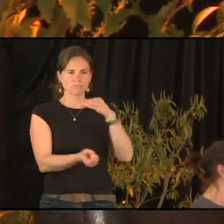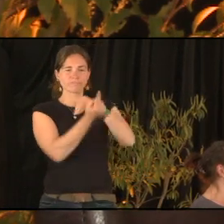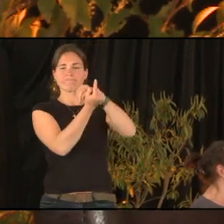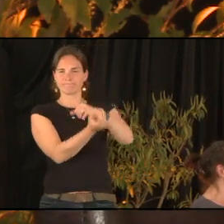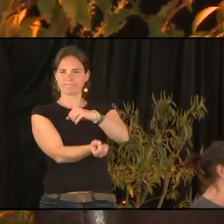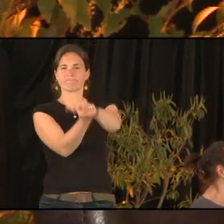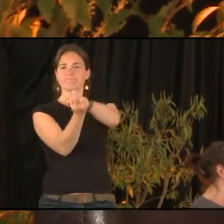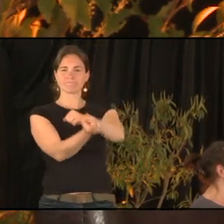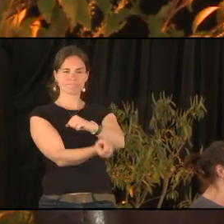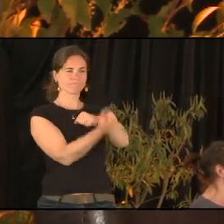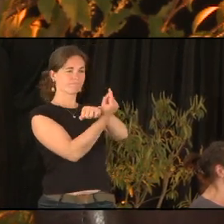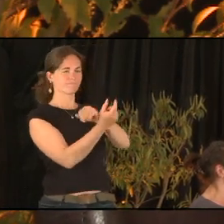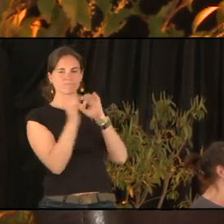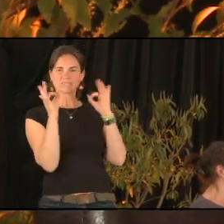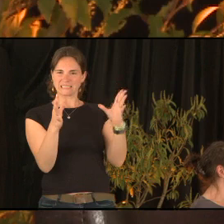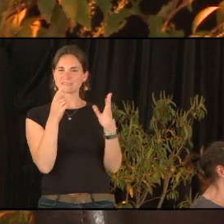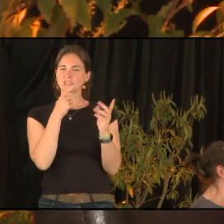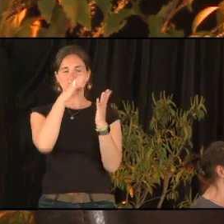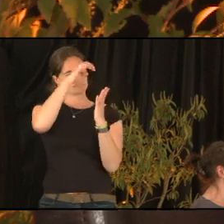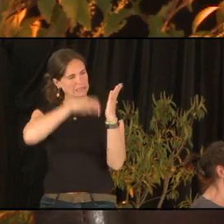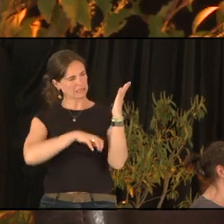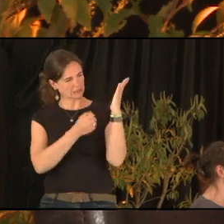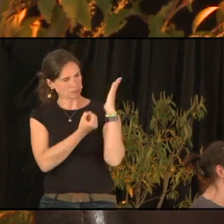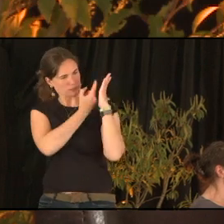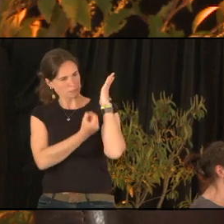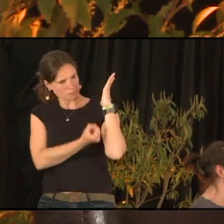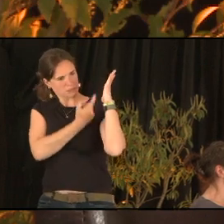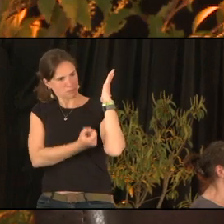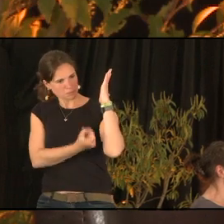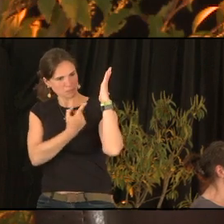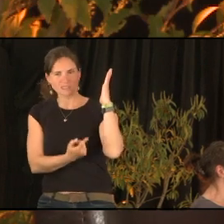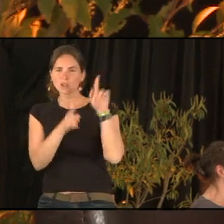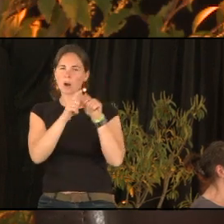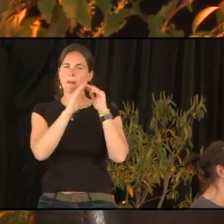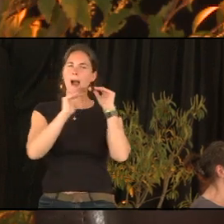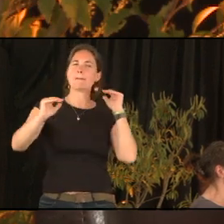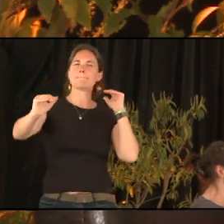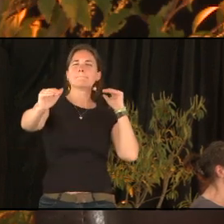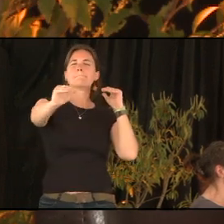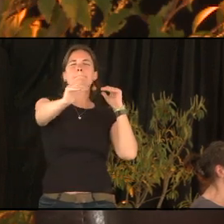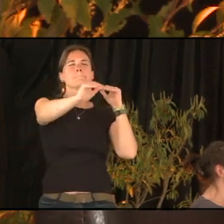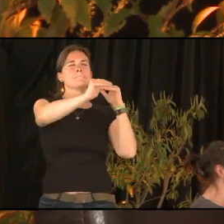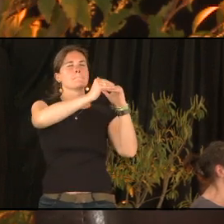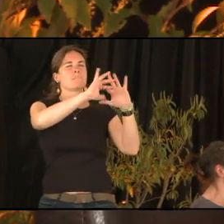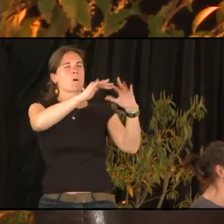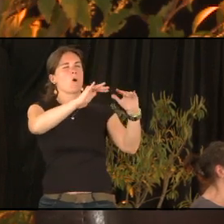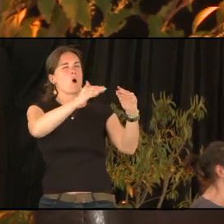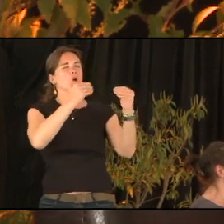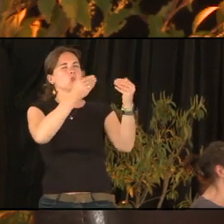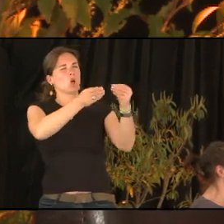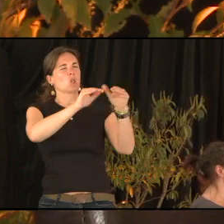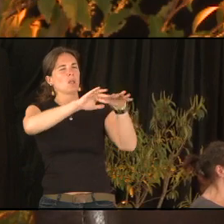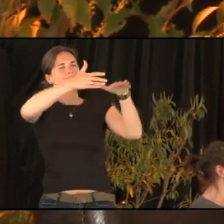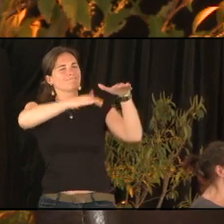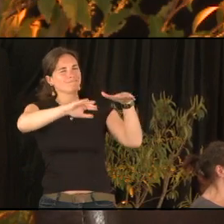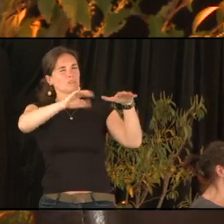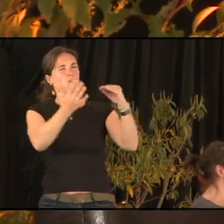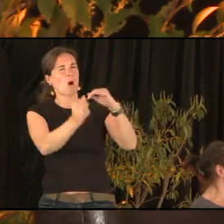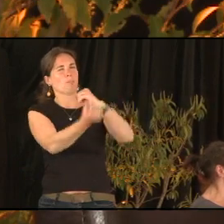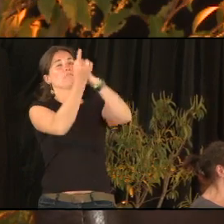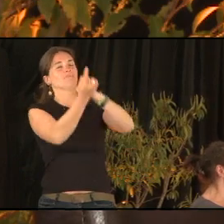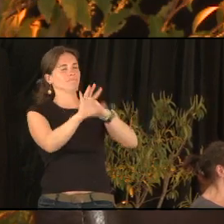à vraiment le fil, pour moi, c'est vraiment ce médecin, ses paysages et ses portraits. On parlait